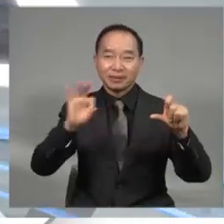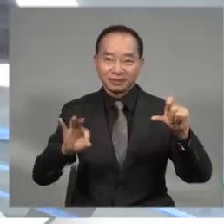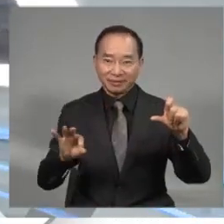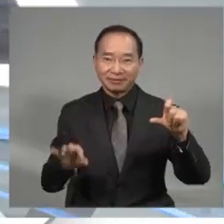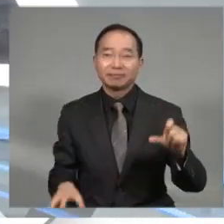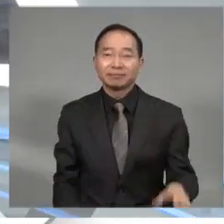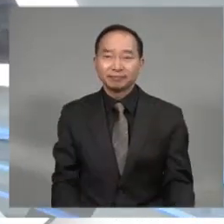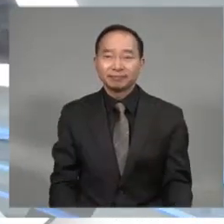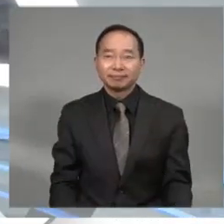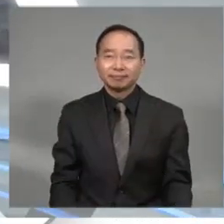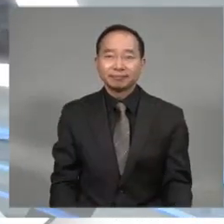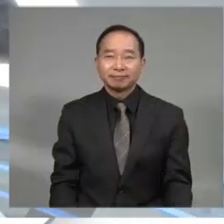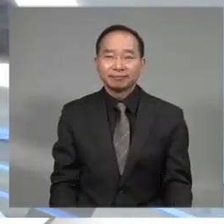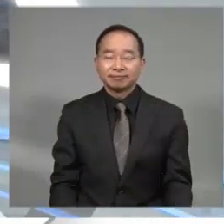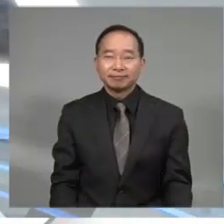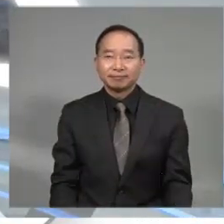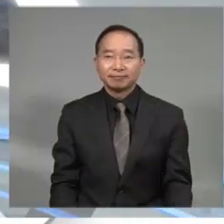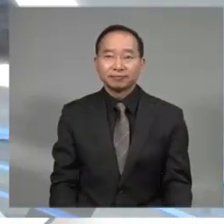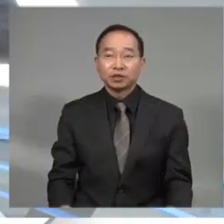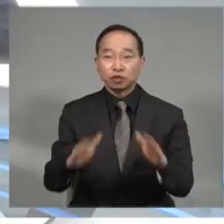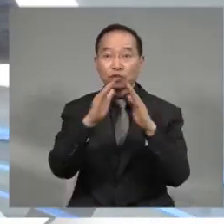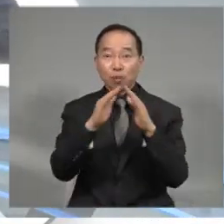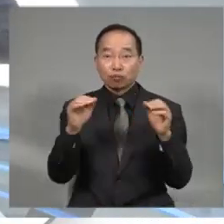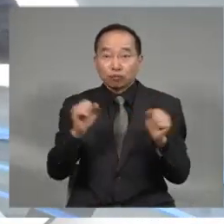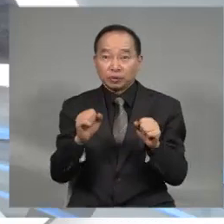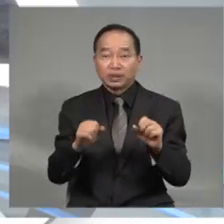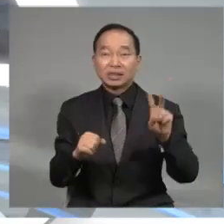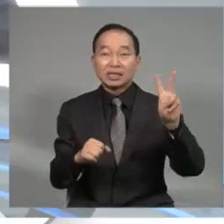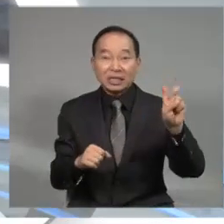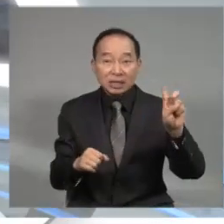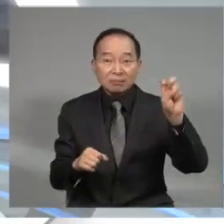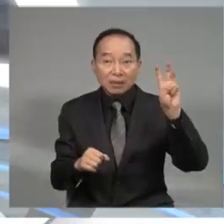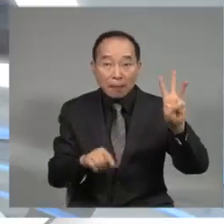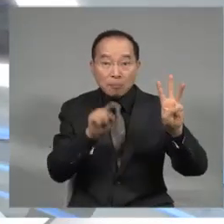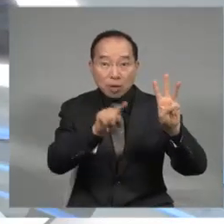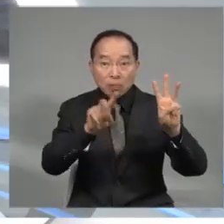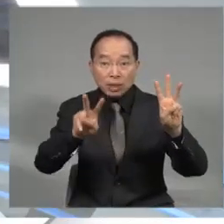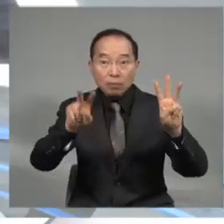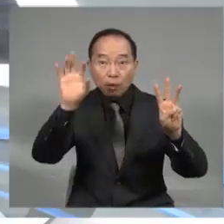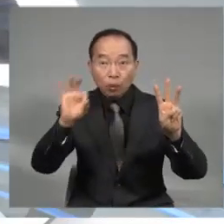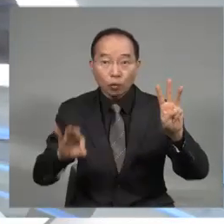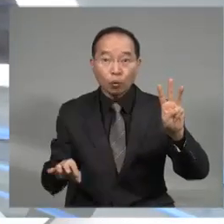보이고 있습니다. 전라북도입니다. 23.2% 보이고 있습니다.